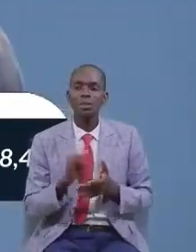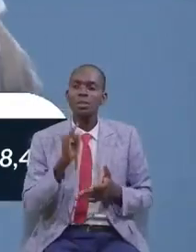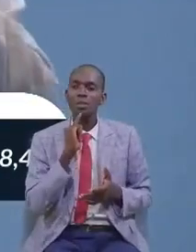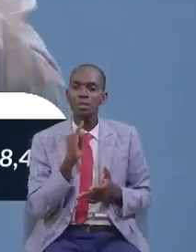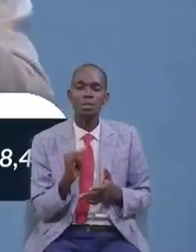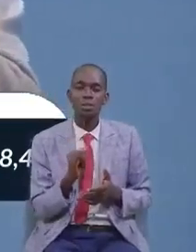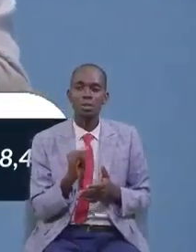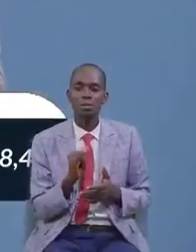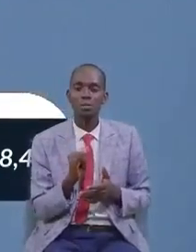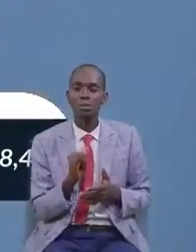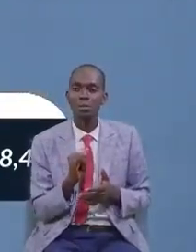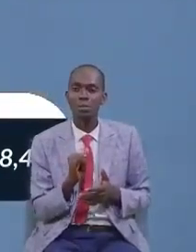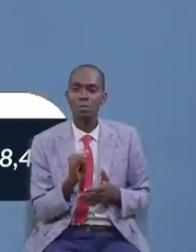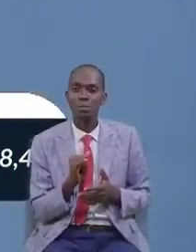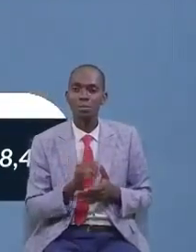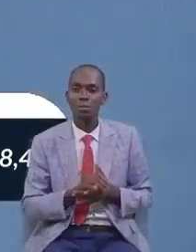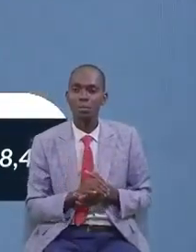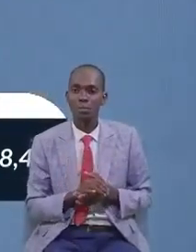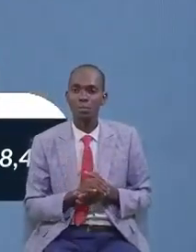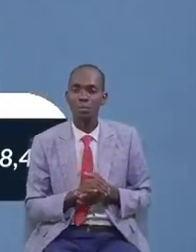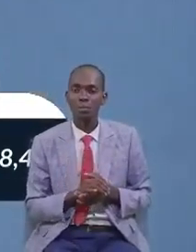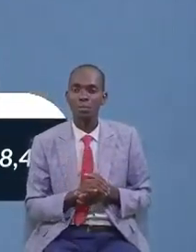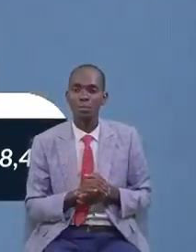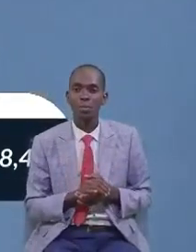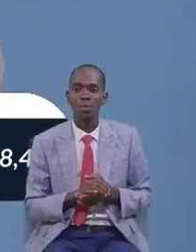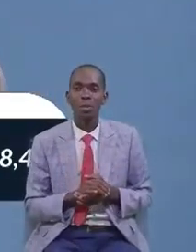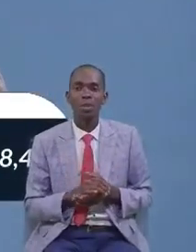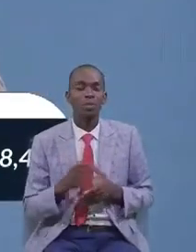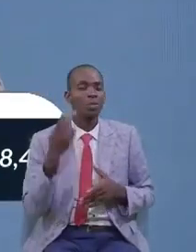country. మీ దేశంలో ఏ రాష్ట్రమైనా. Look at the